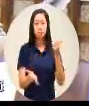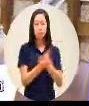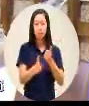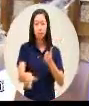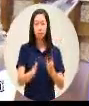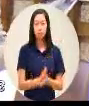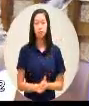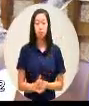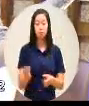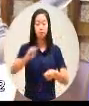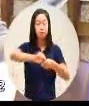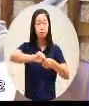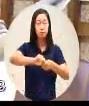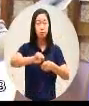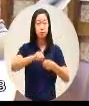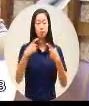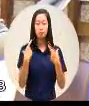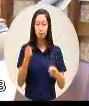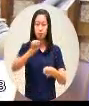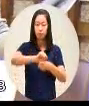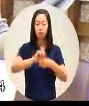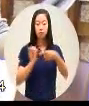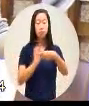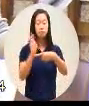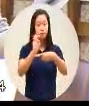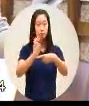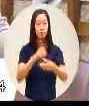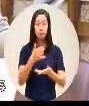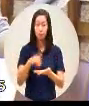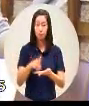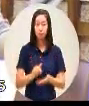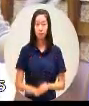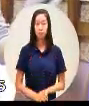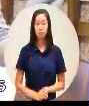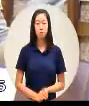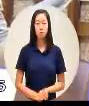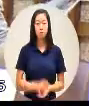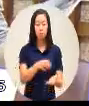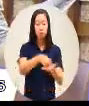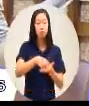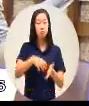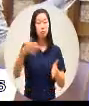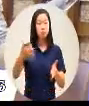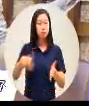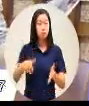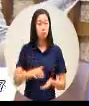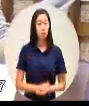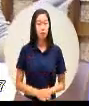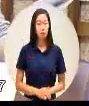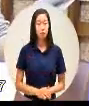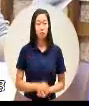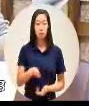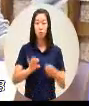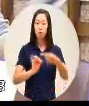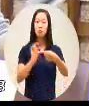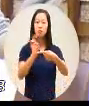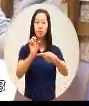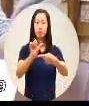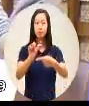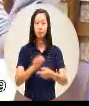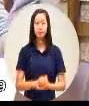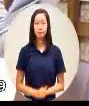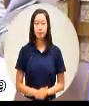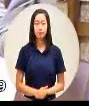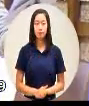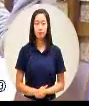分加原始分数加 35% 来计算，那未取得这个足以认证呢，它就有 25%